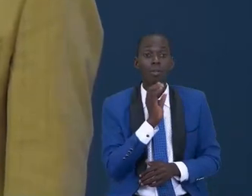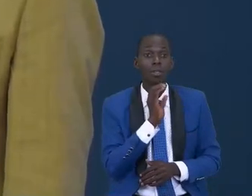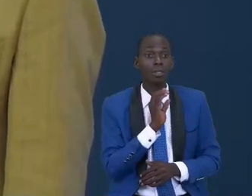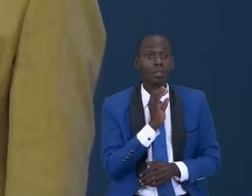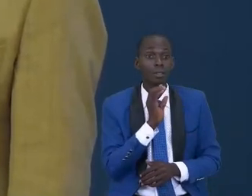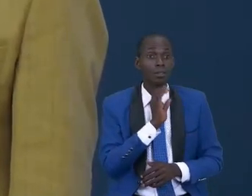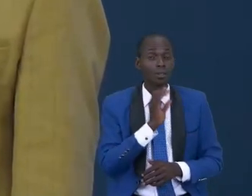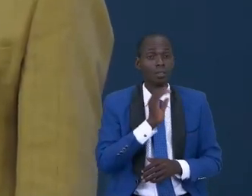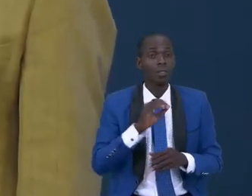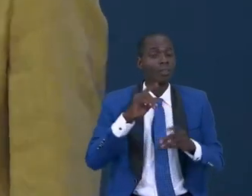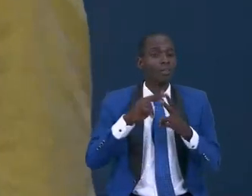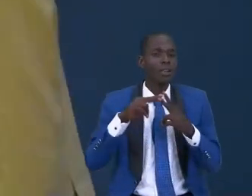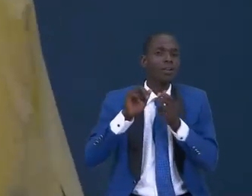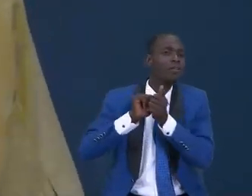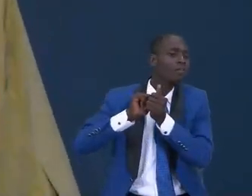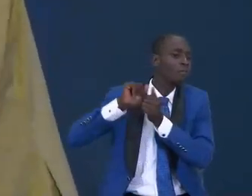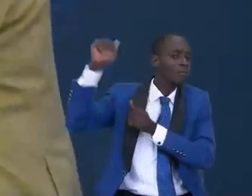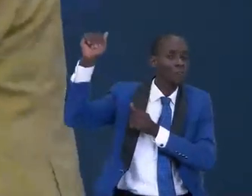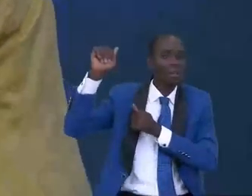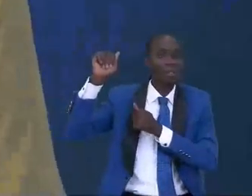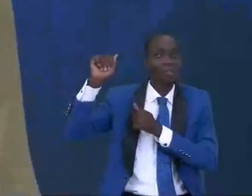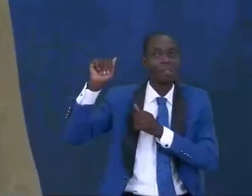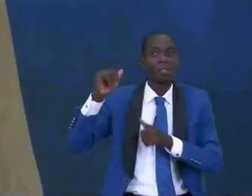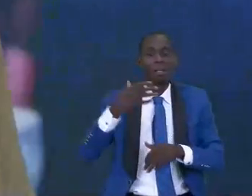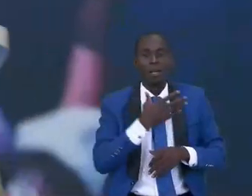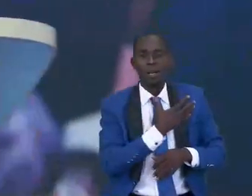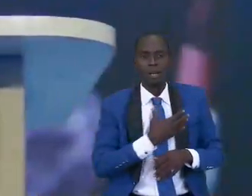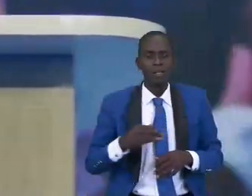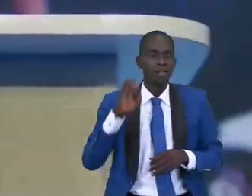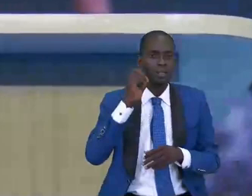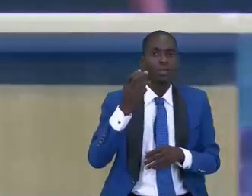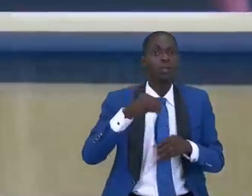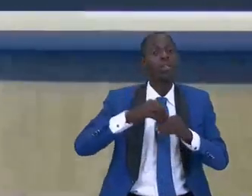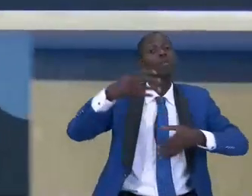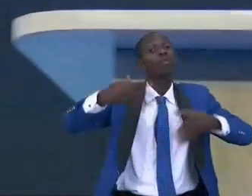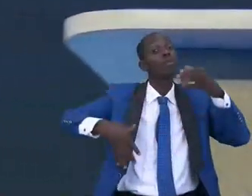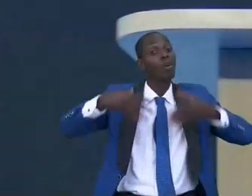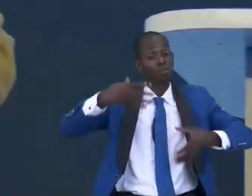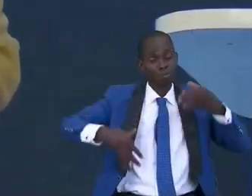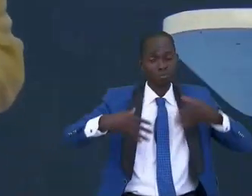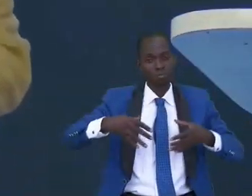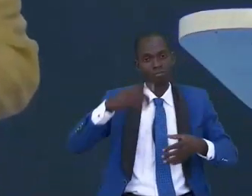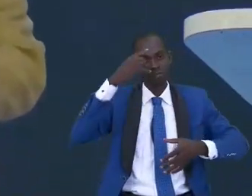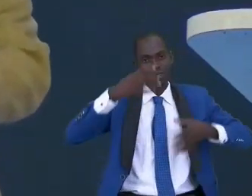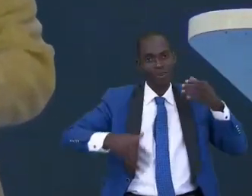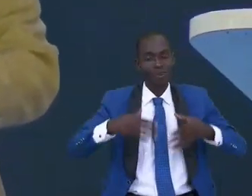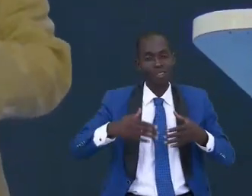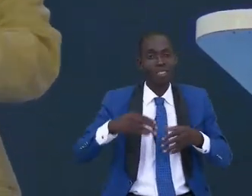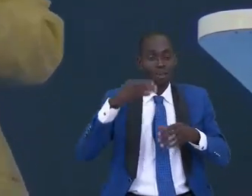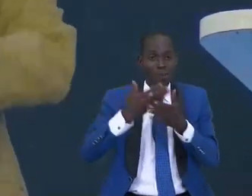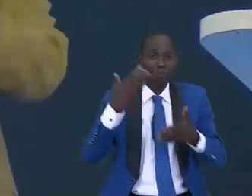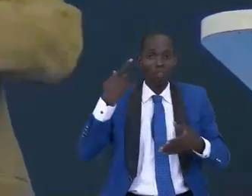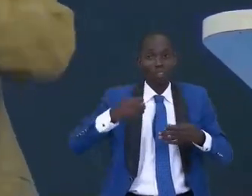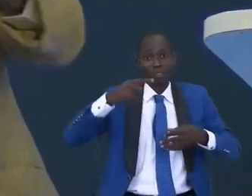qui était au tribunal. Il était devant le juste. Il était devant le juste, du moins.